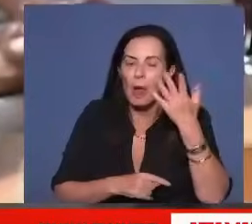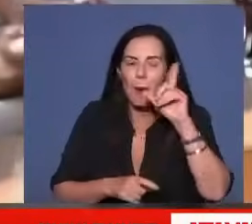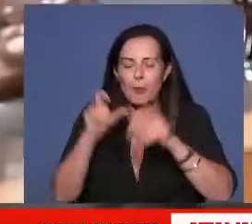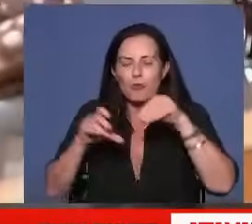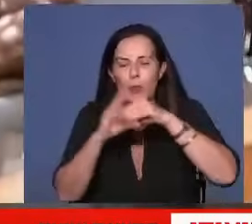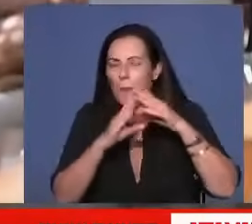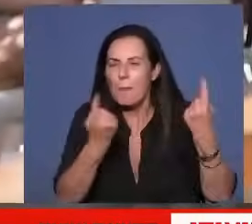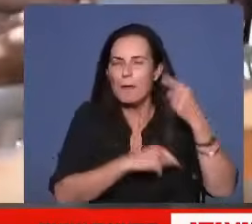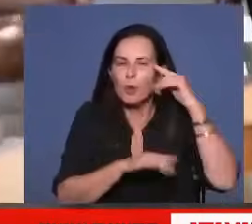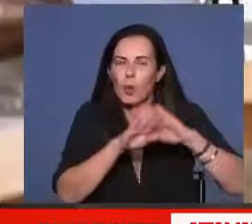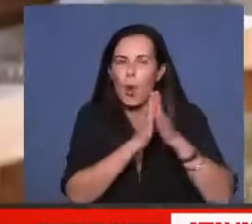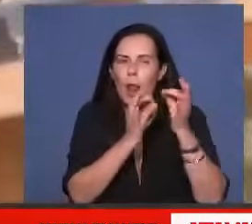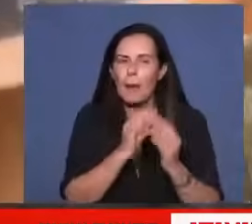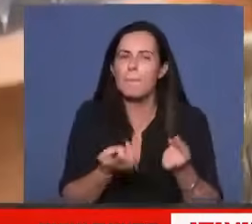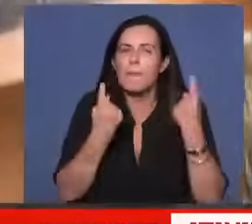בית.